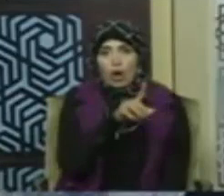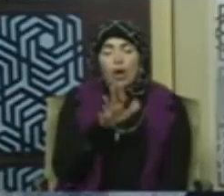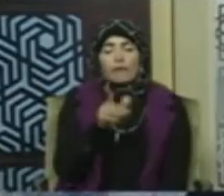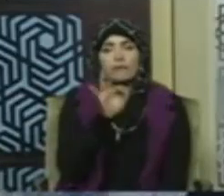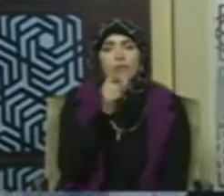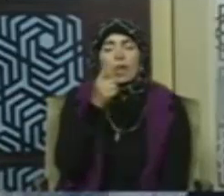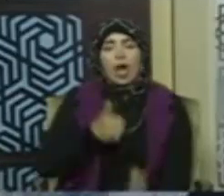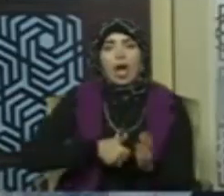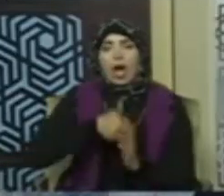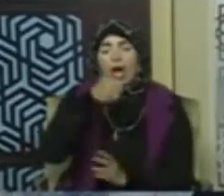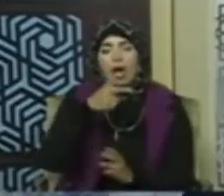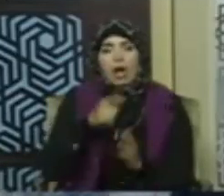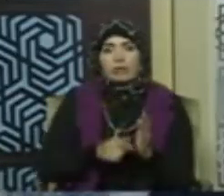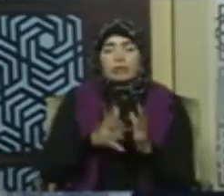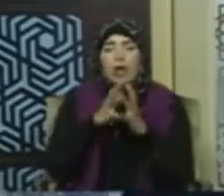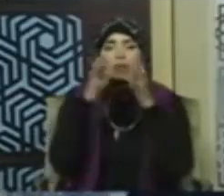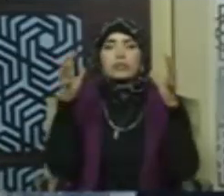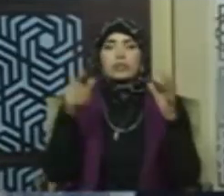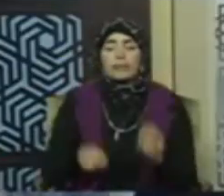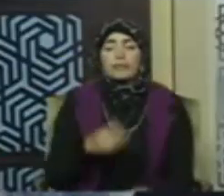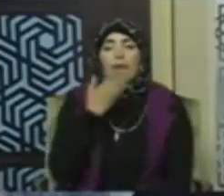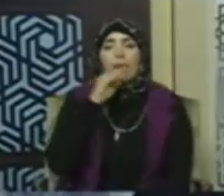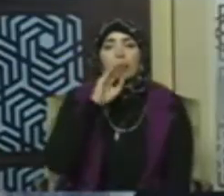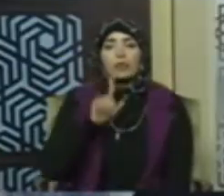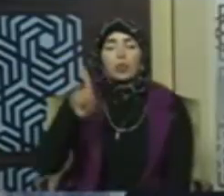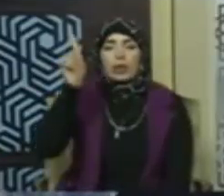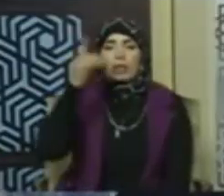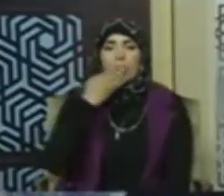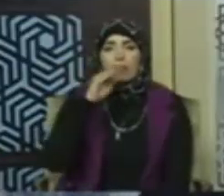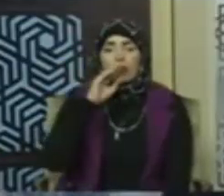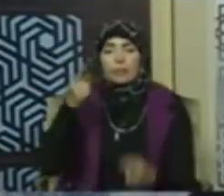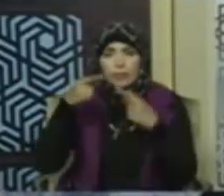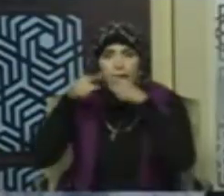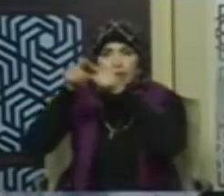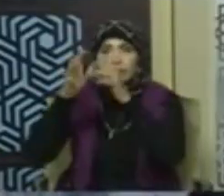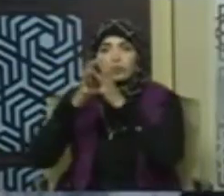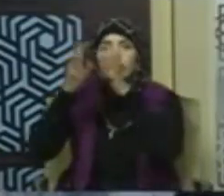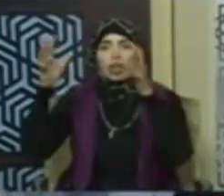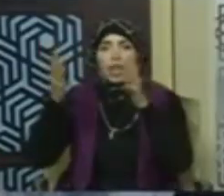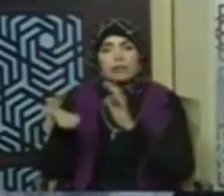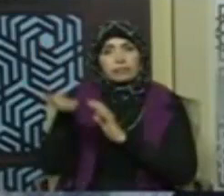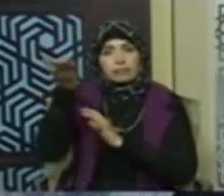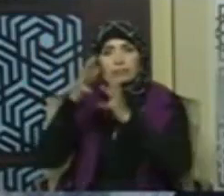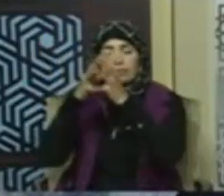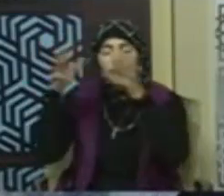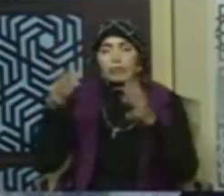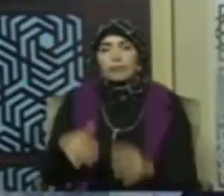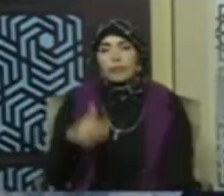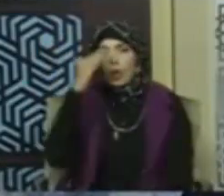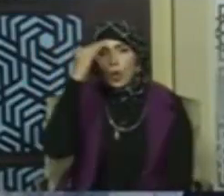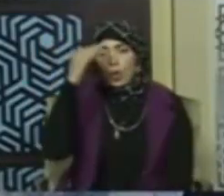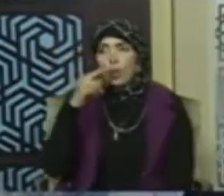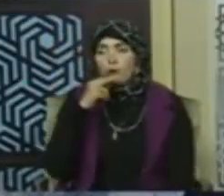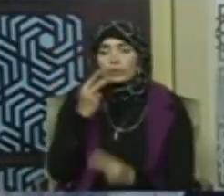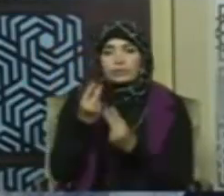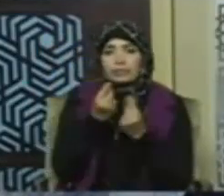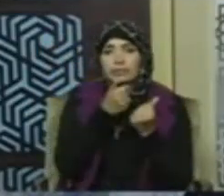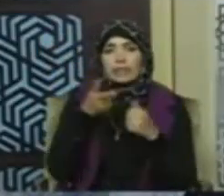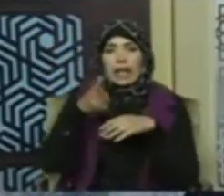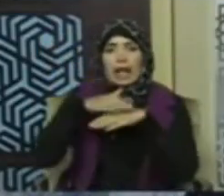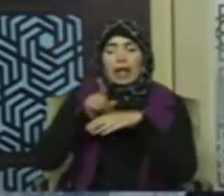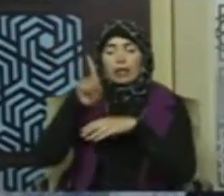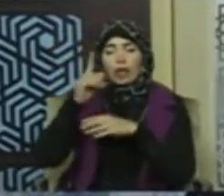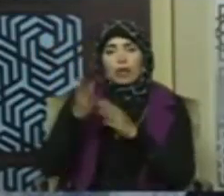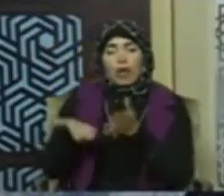ذو حظ عظيم. أحمدك اللهم حمدا يليق بجلالك، وأثني عليك